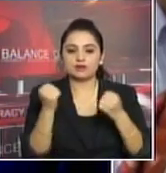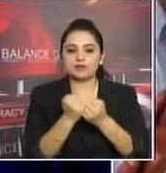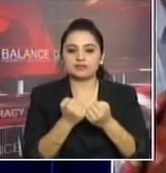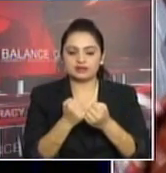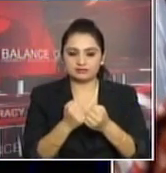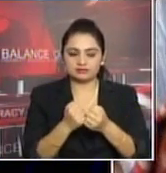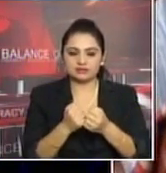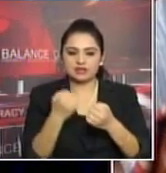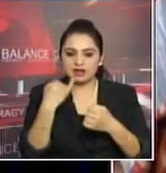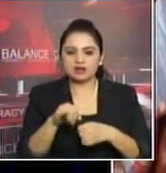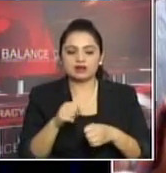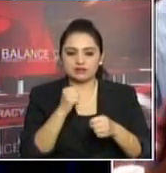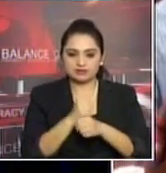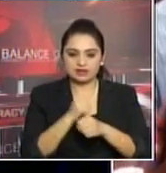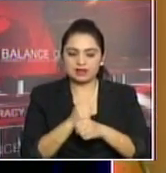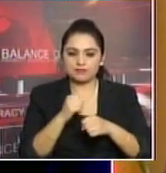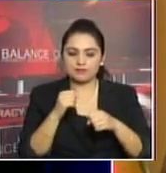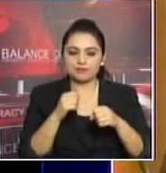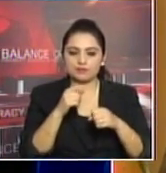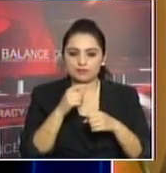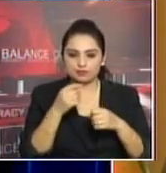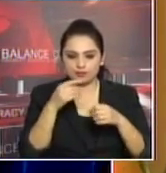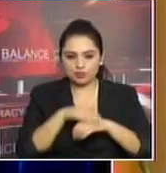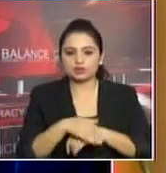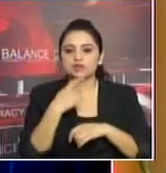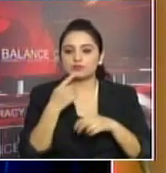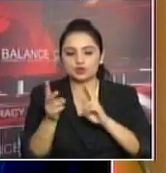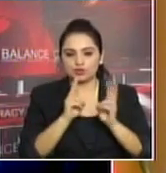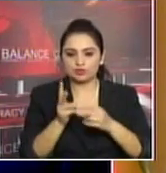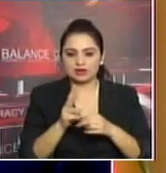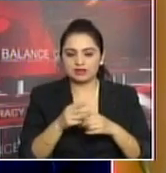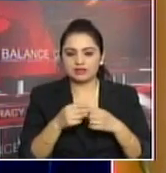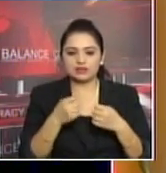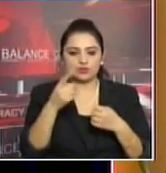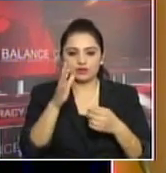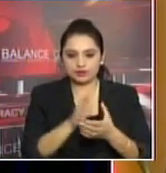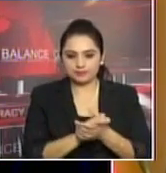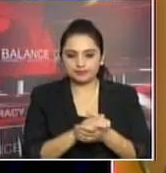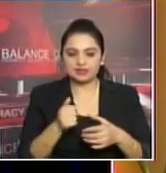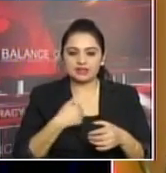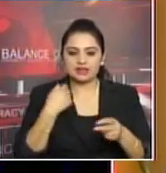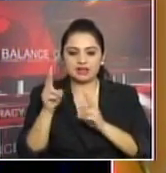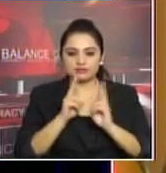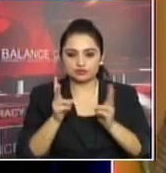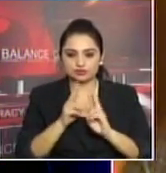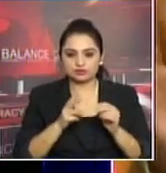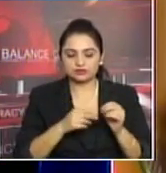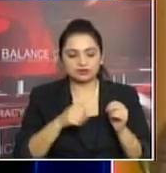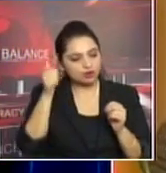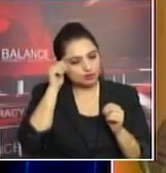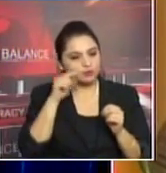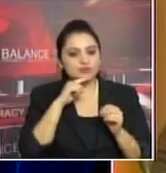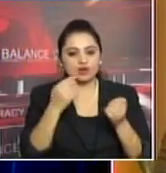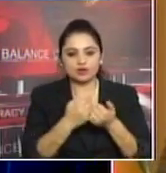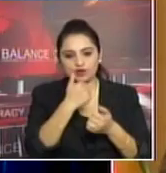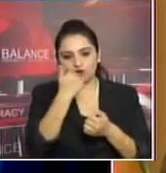नहुने भन्ने कुरा गलत रहेको प्याकुरेलको बुझाइ छ। एउटा ब्लेम लाउनु चाहिँ मजा लाग्छ, आफ्नो कुरा रियलाइज नगर्ने सट्टै एउटा